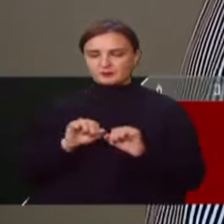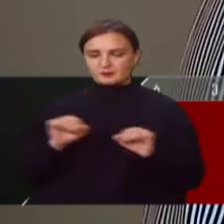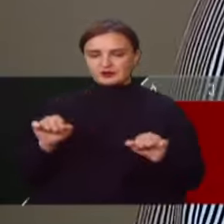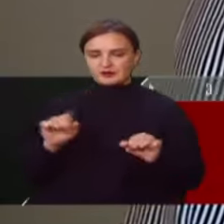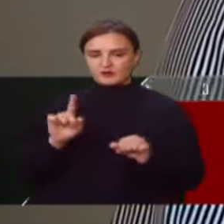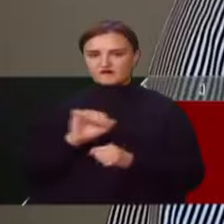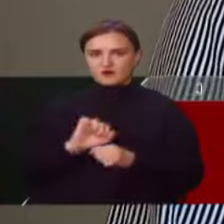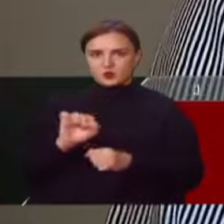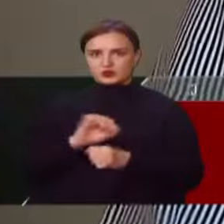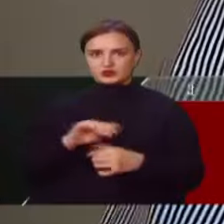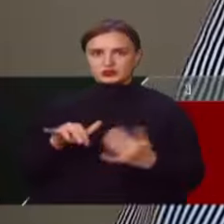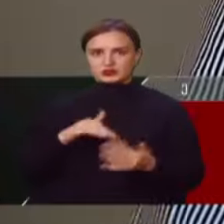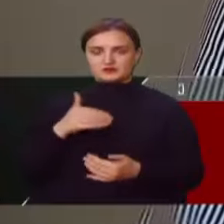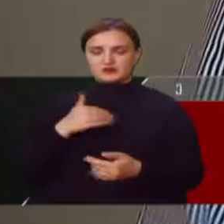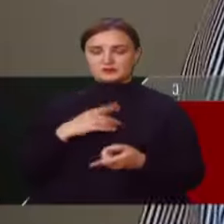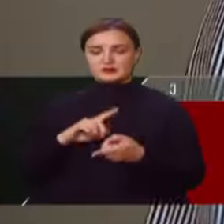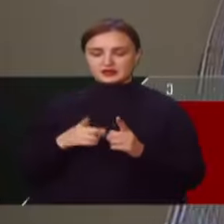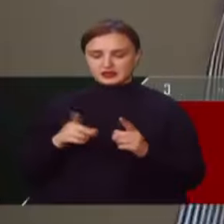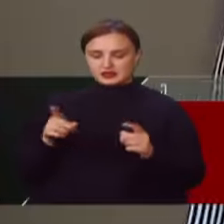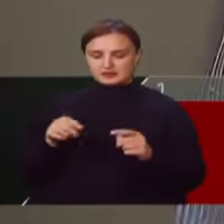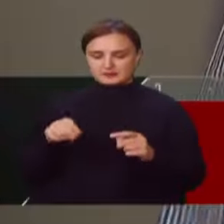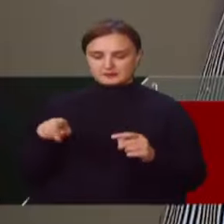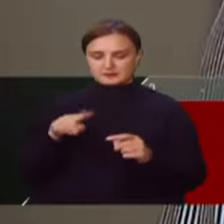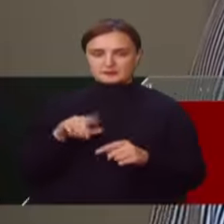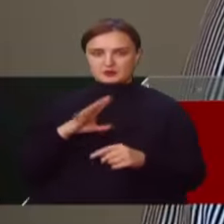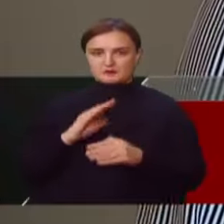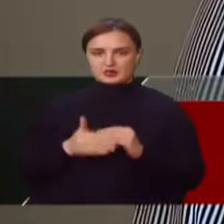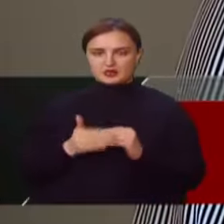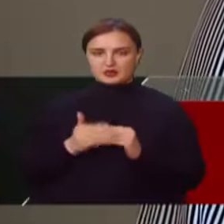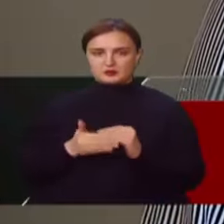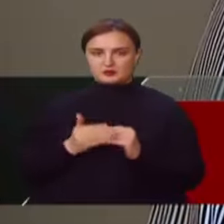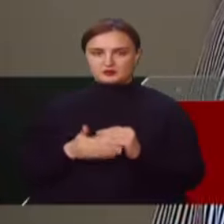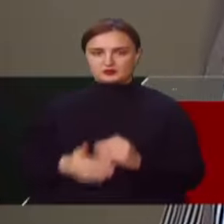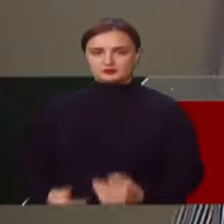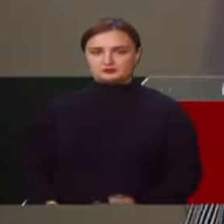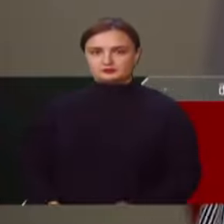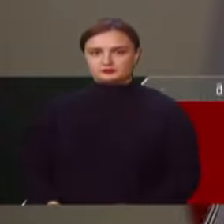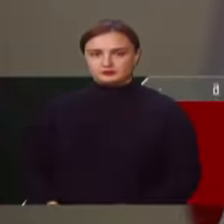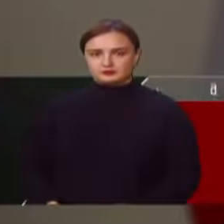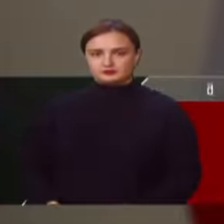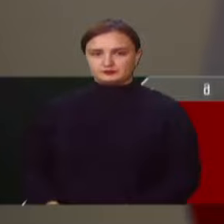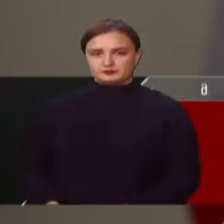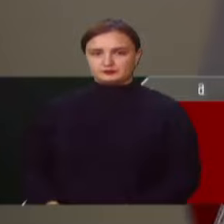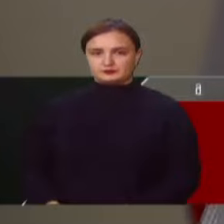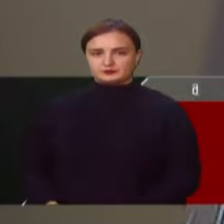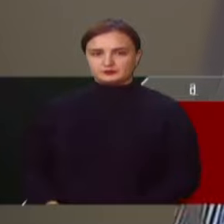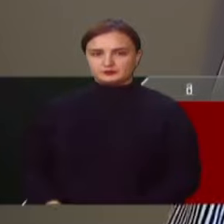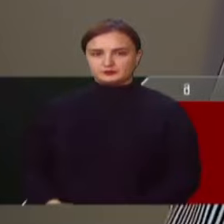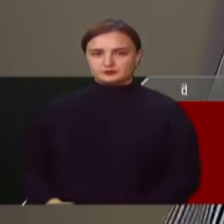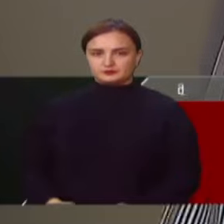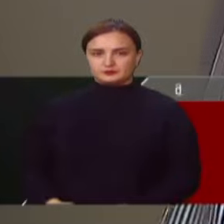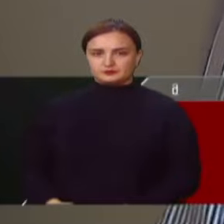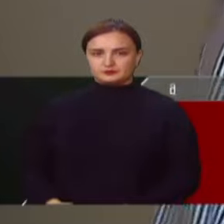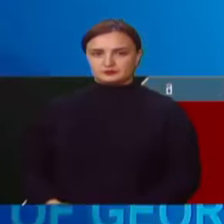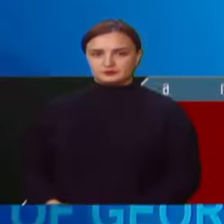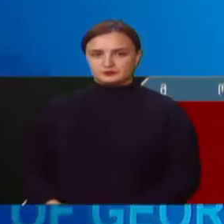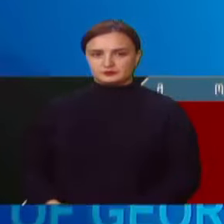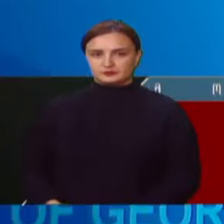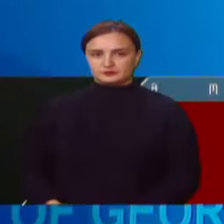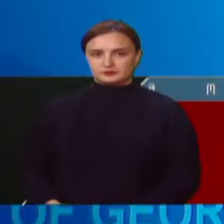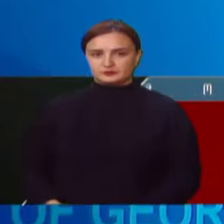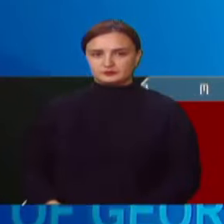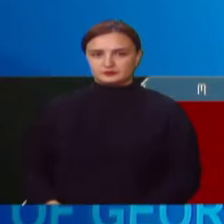რომ რევოლუცია გვინდა. პირიქით, მიტინგების დროს იმალებოდნენ და ტრიბუნაზე ასვლაშნენ. ეს რევოლუციის შიში საქართველოს მიერ შემოგდებულია. ის